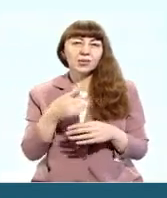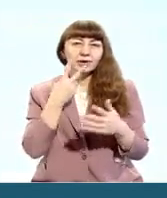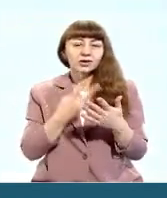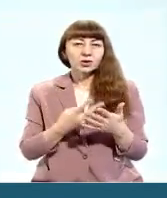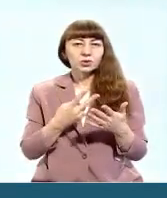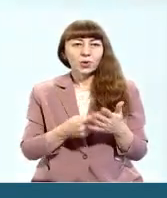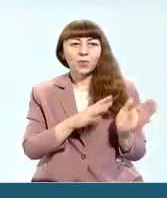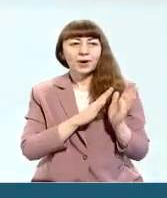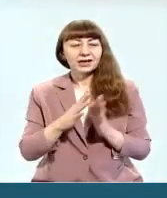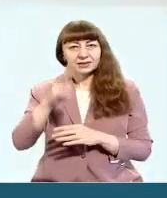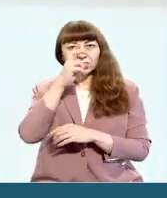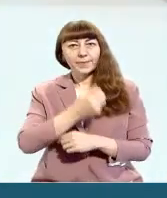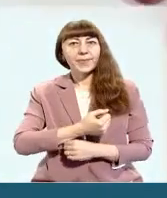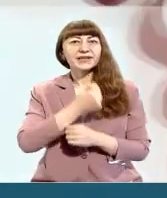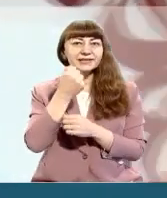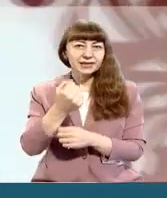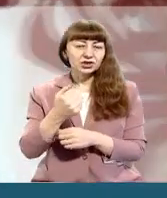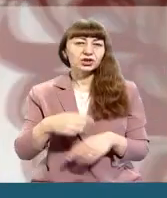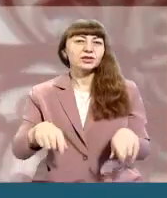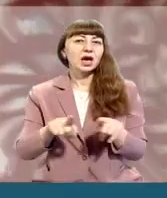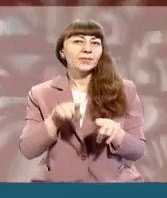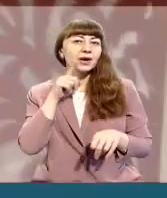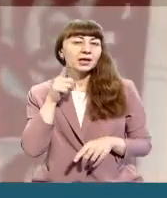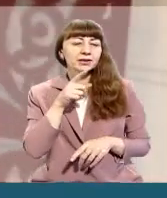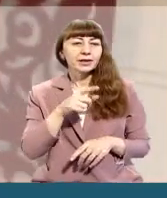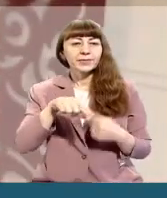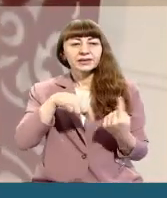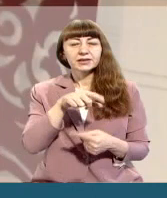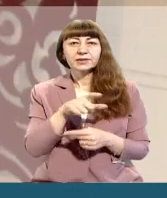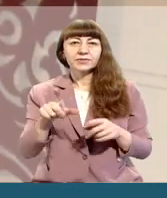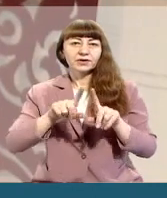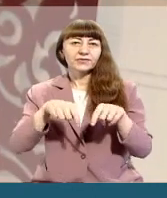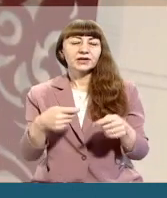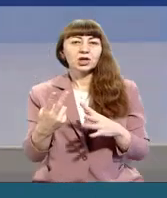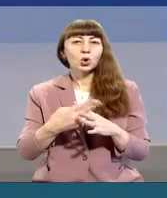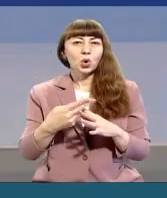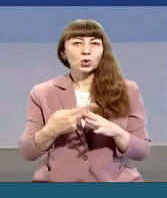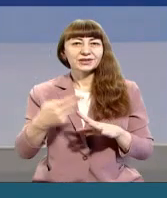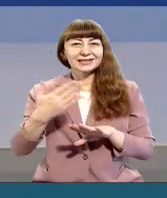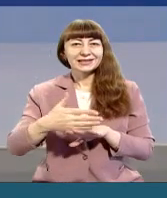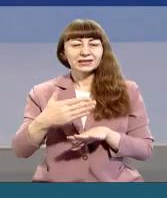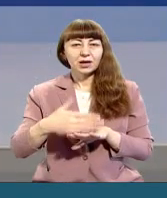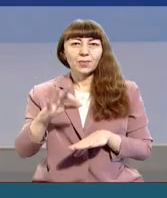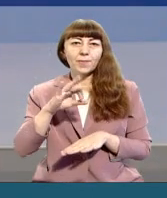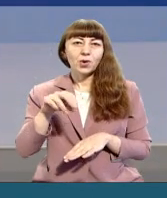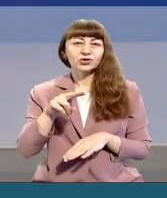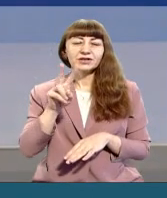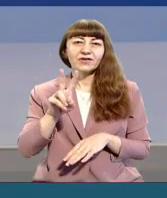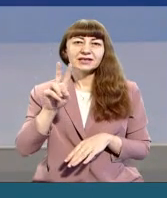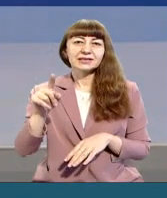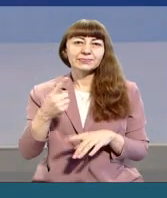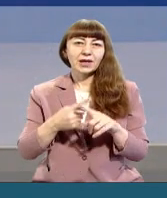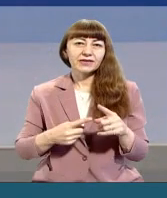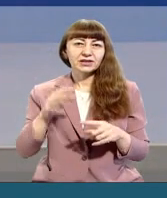кәсіпкерлерге 2,5%-бен жеңілдетілген несиелер беріліп, 5 адам оны тиімді пайдаланған. По программе Ауыл-аманаты.